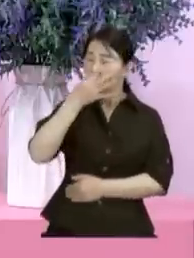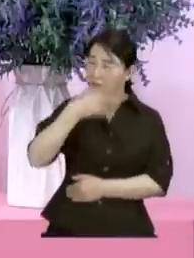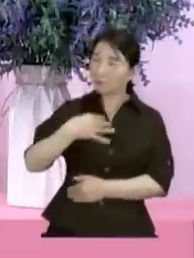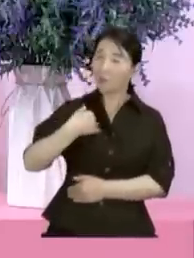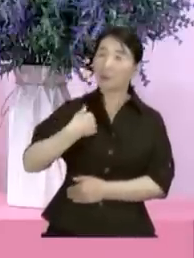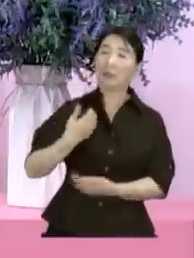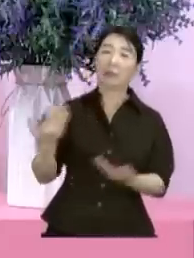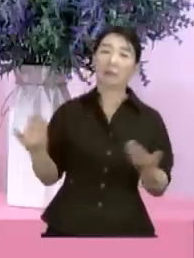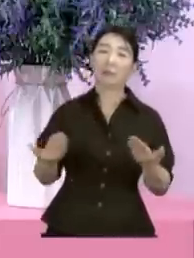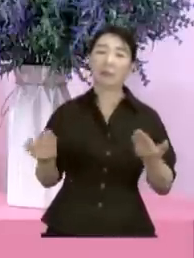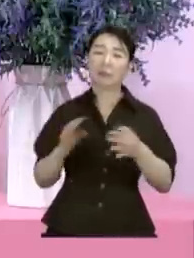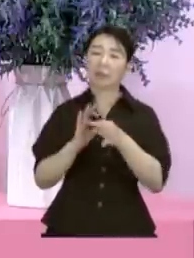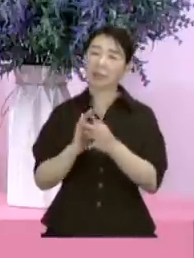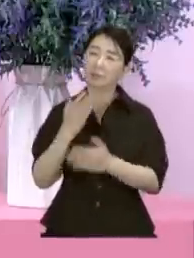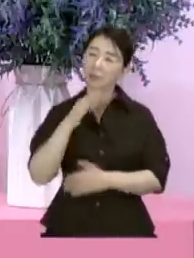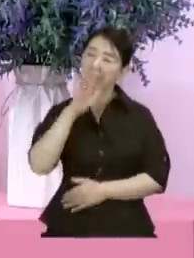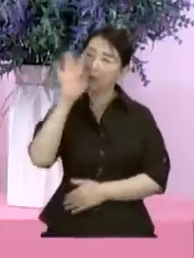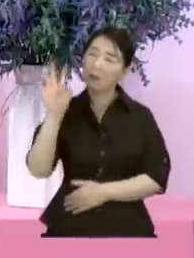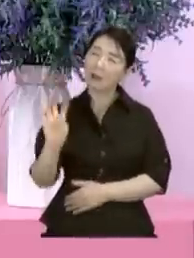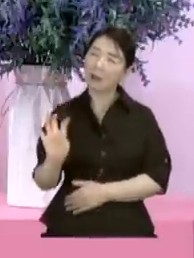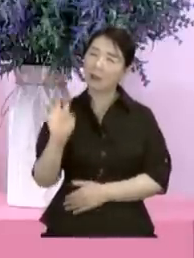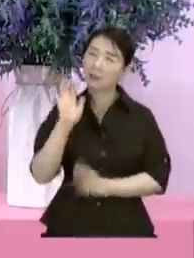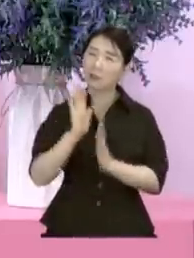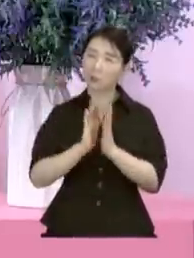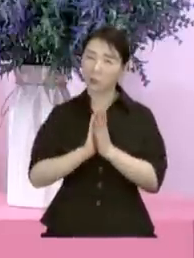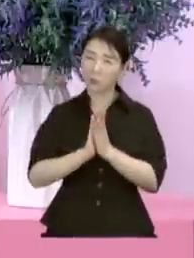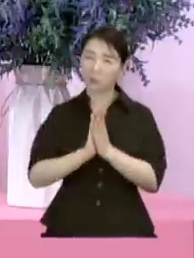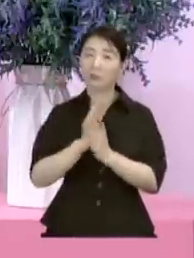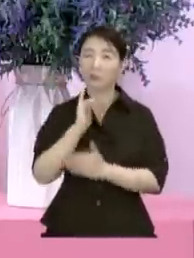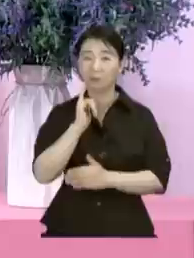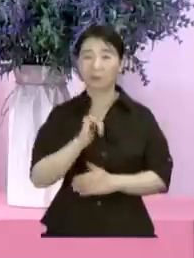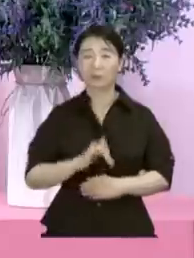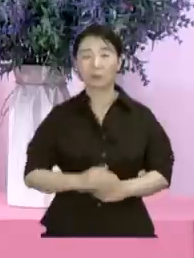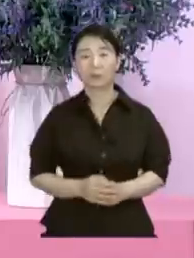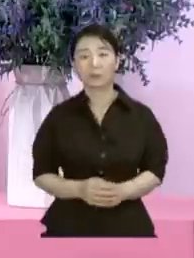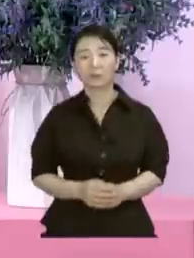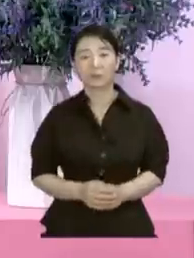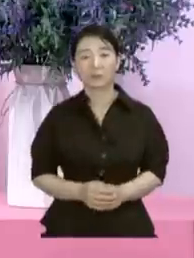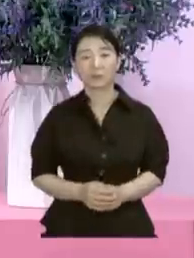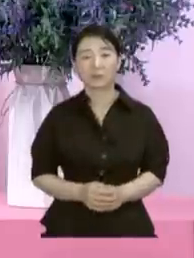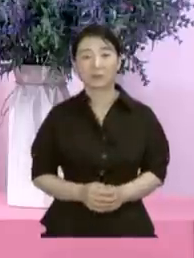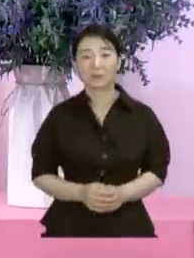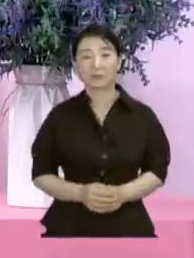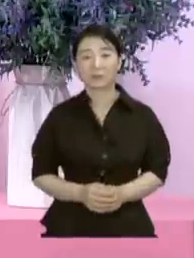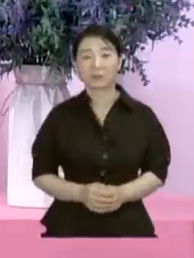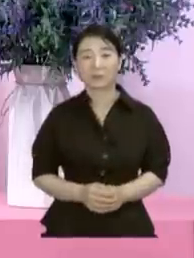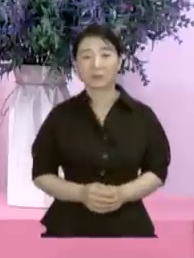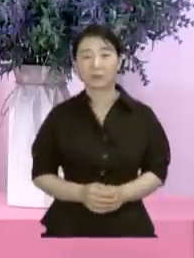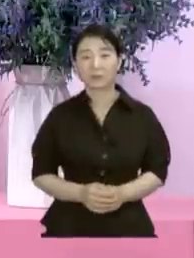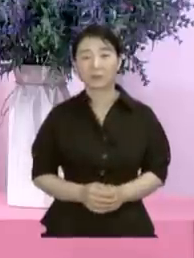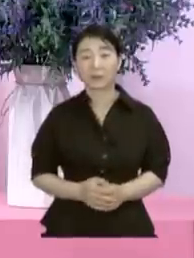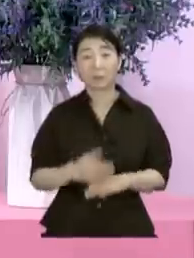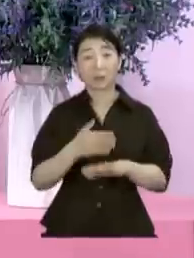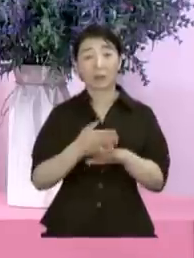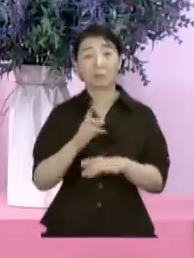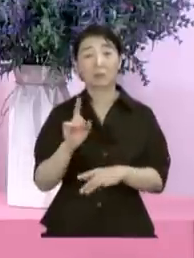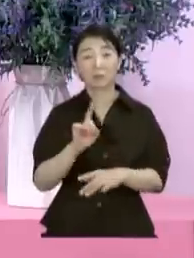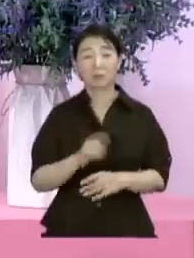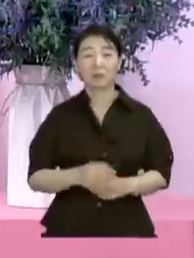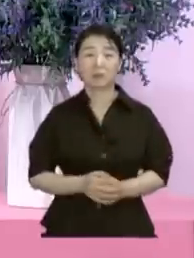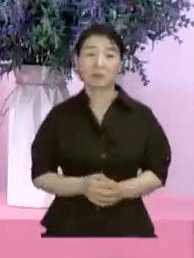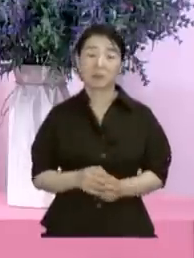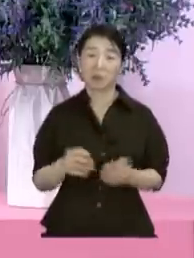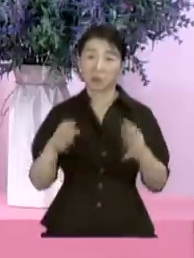이 일 계속할 수 있을까요? 하고 기도를 하고 있었는데, 아 정말 감사하게도